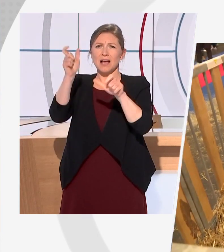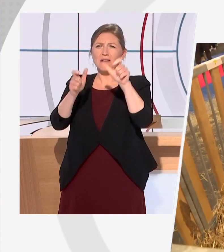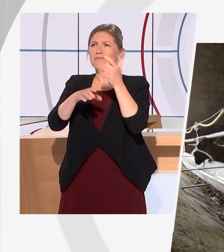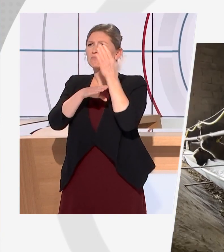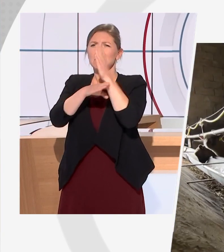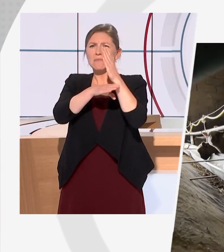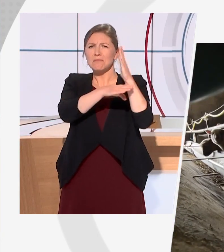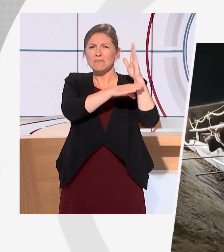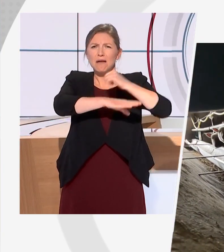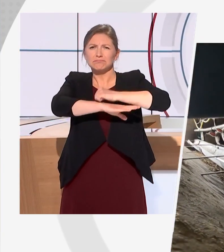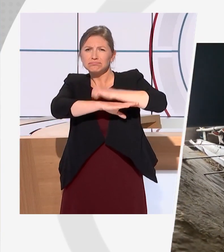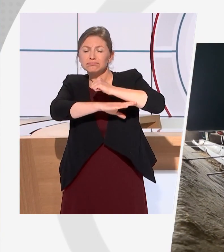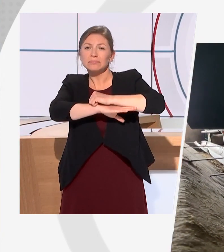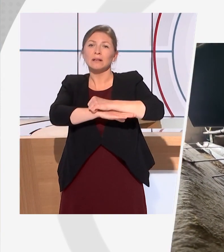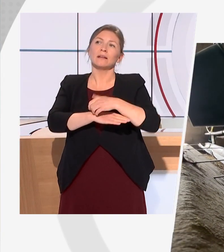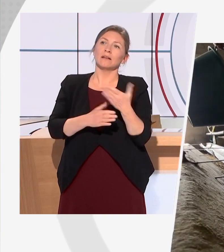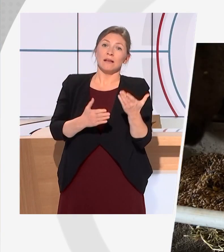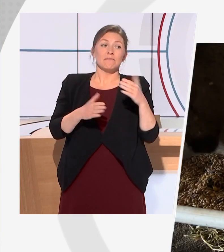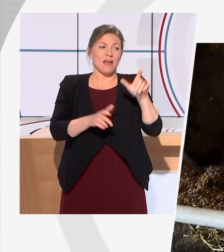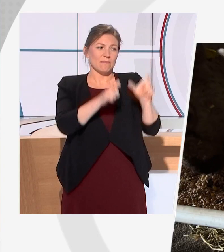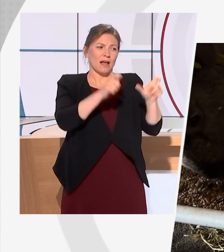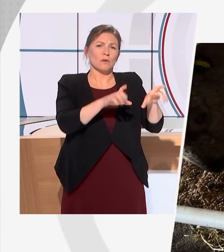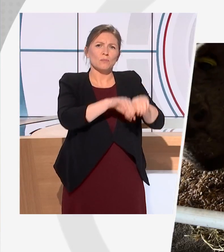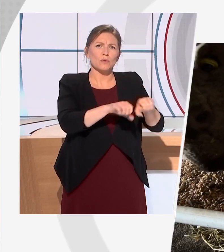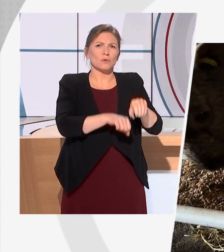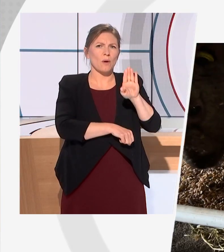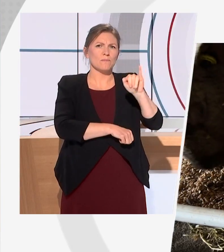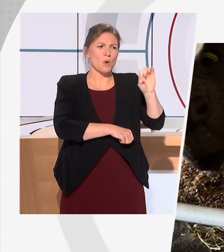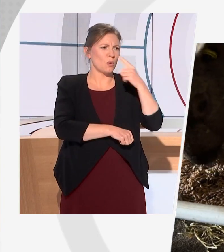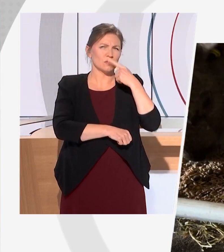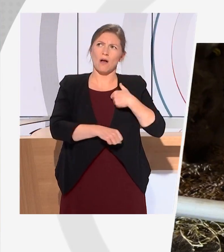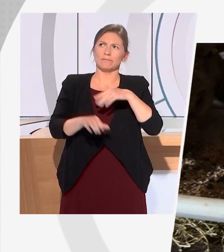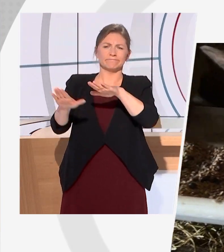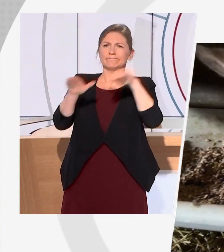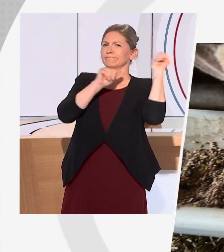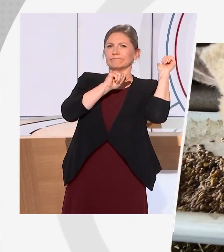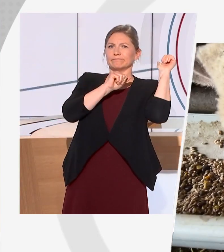savoir-faire, mais certains exploitants bio ont choisi de faire l'impasse sur l'événement.